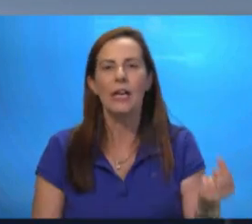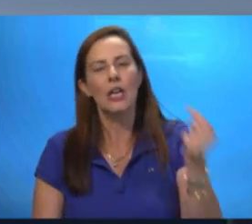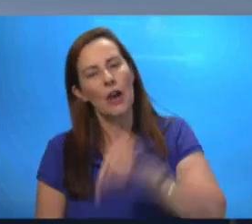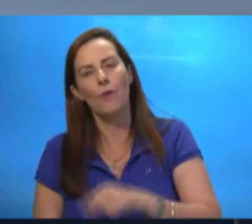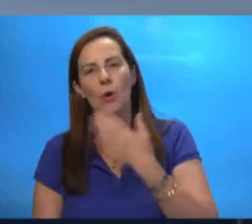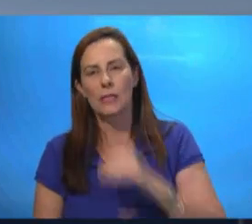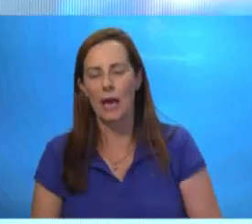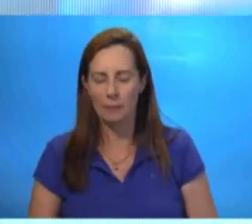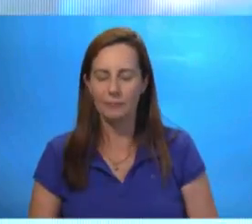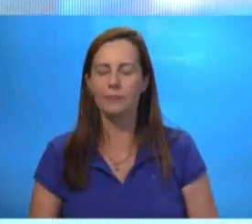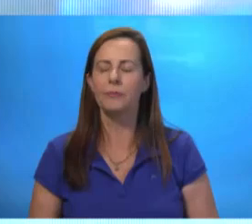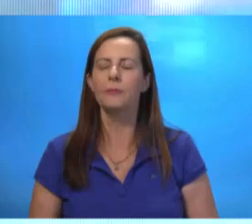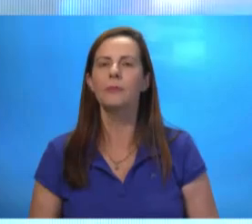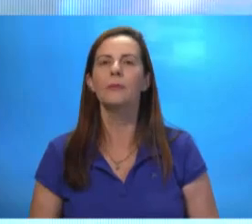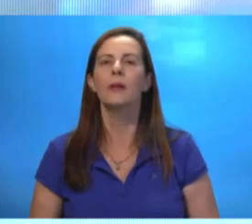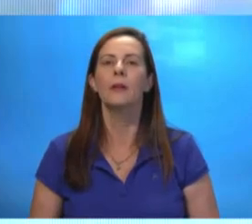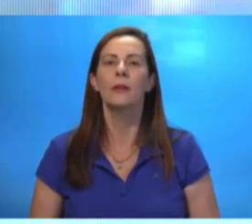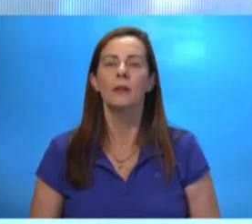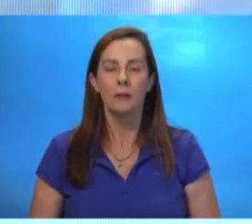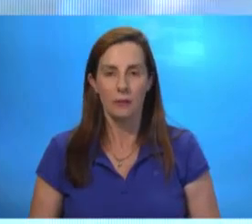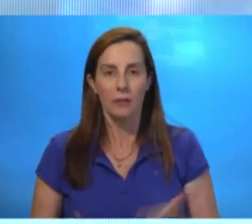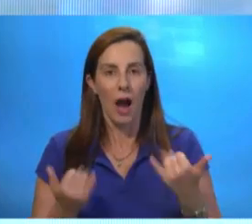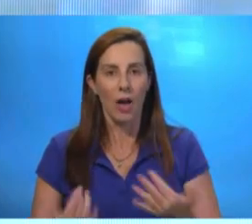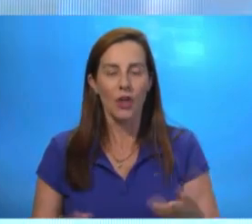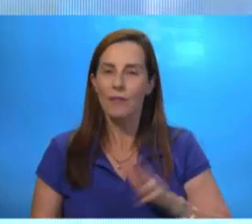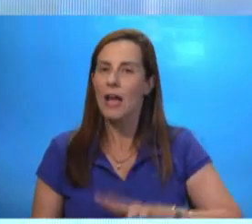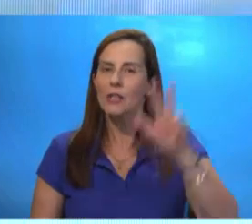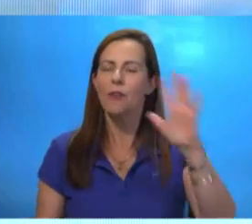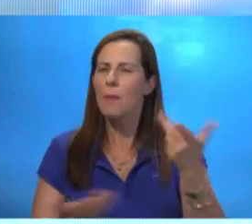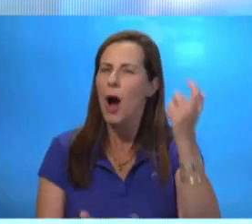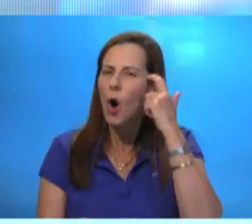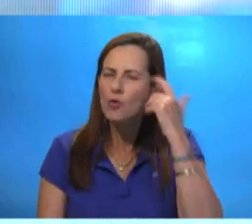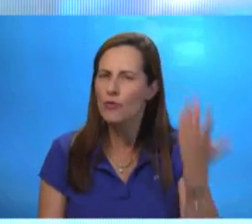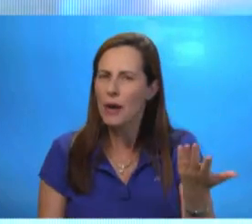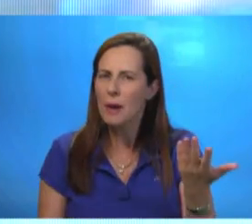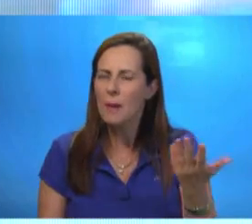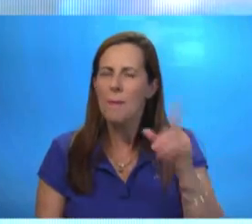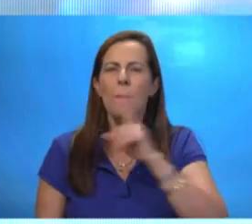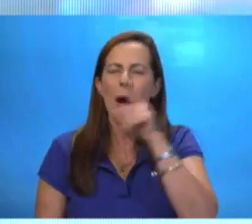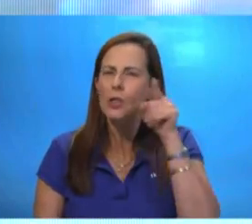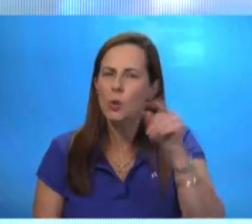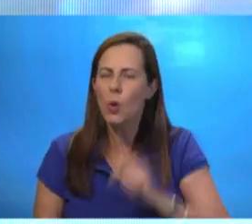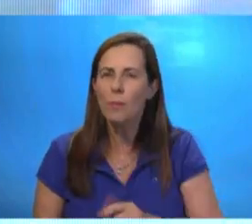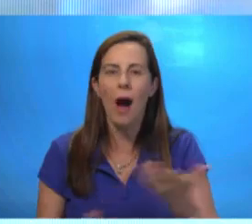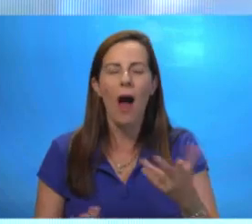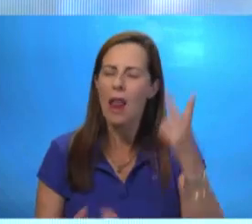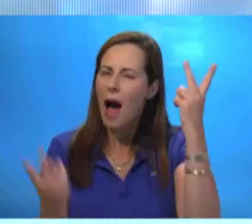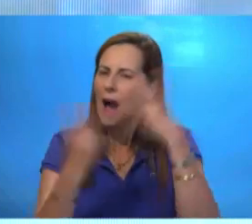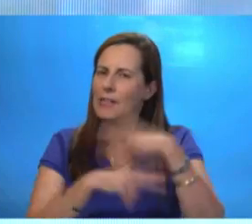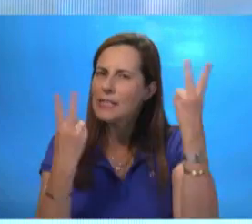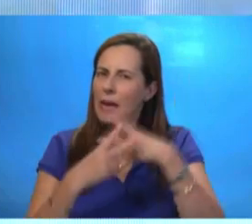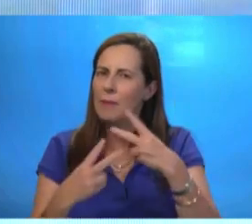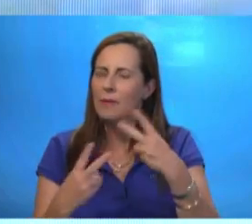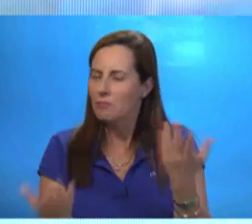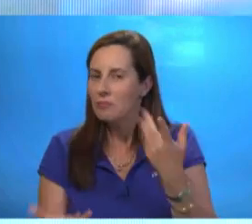תודה רבה לך גל על הדברים. מכאן צפונה, מה חושבים בצד הסורי של הגולן על ההבנות המתגבשות על פניו